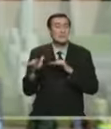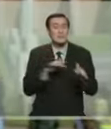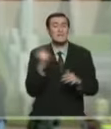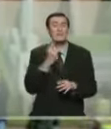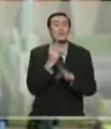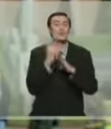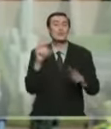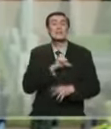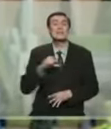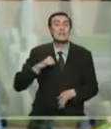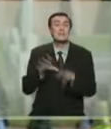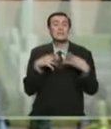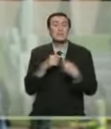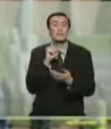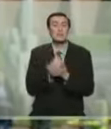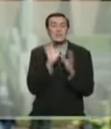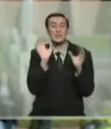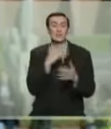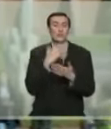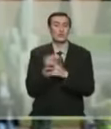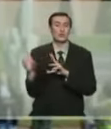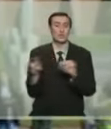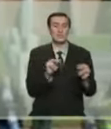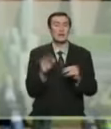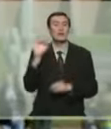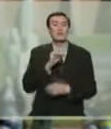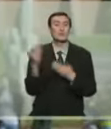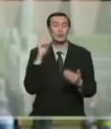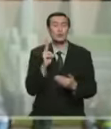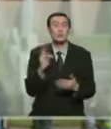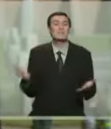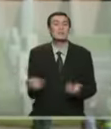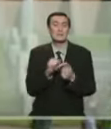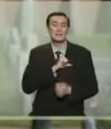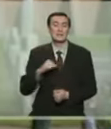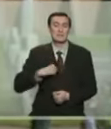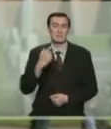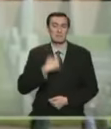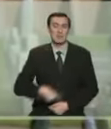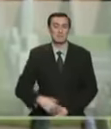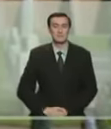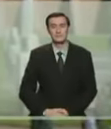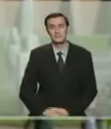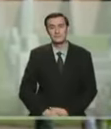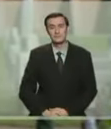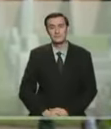первую очередь сами семьи бороться за свое счастье. Как в той истории про спасение утопающих. Из